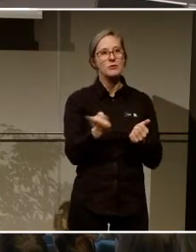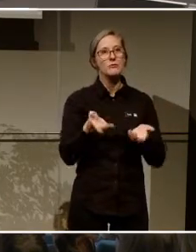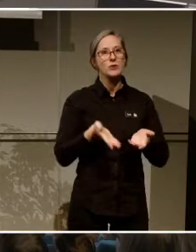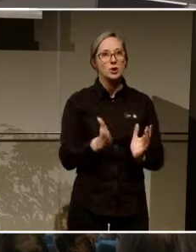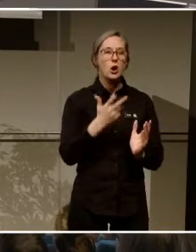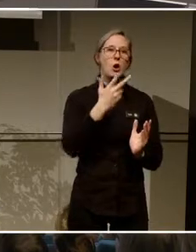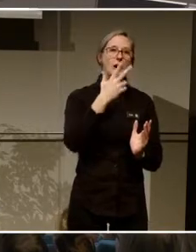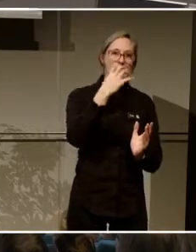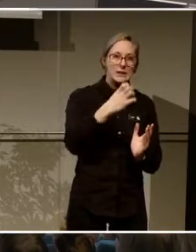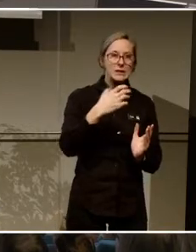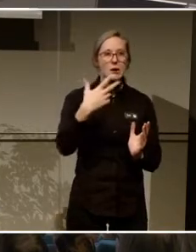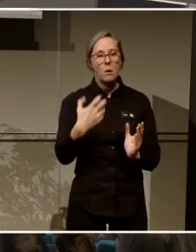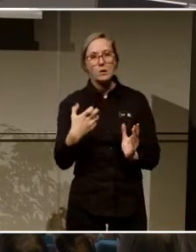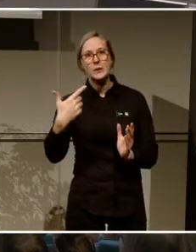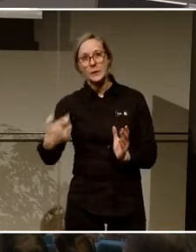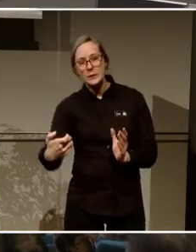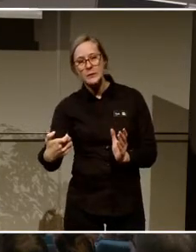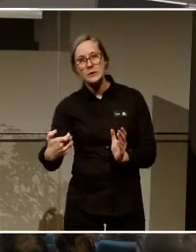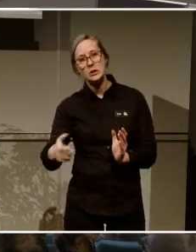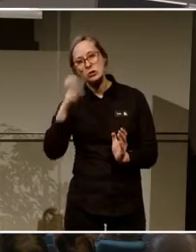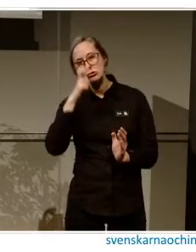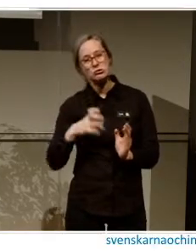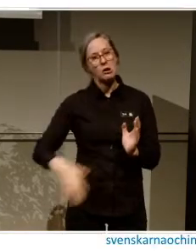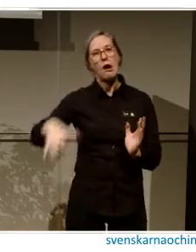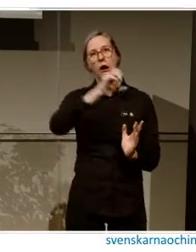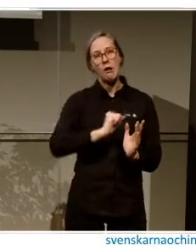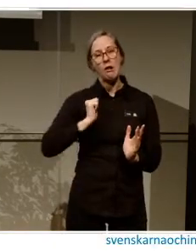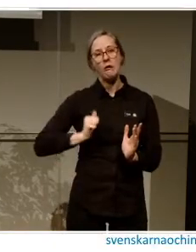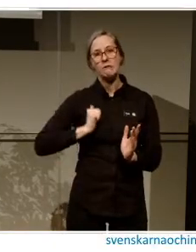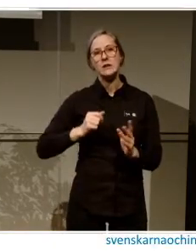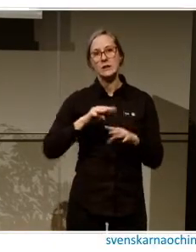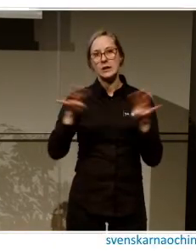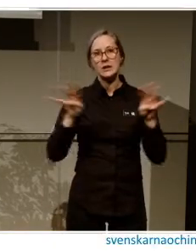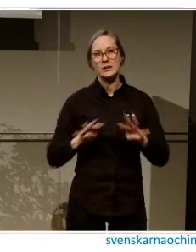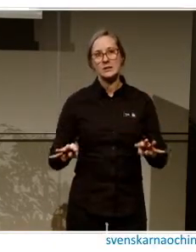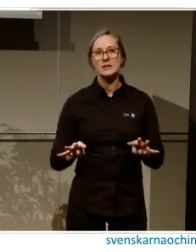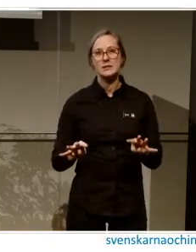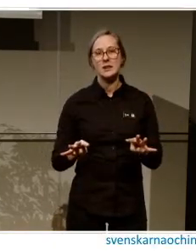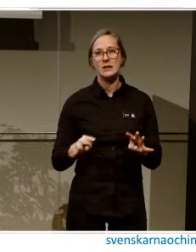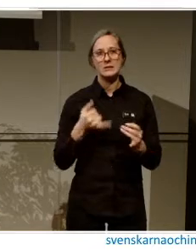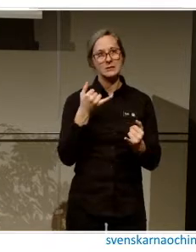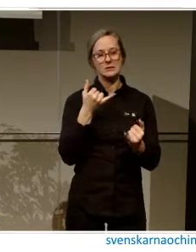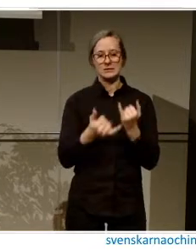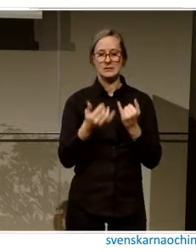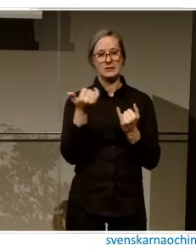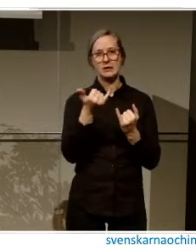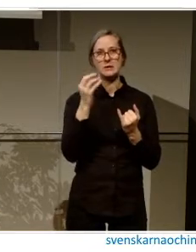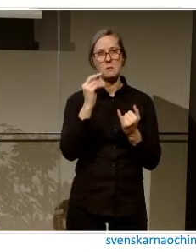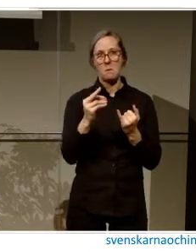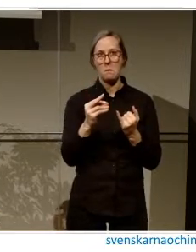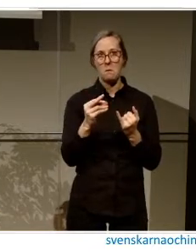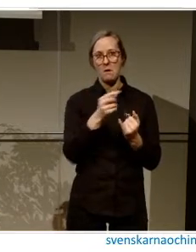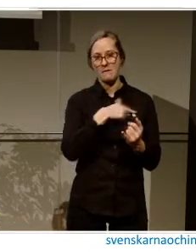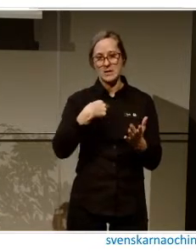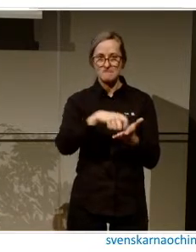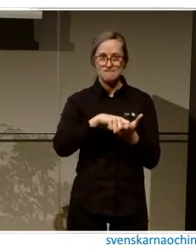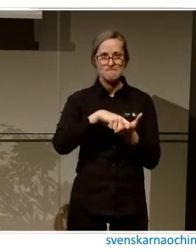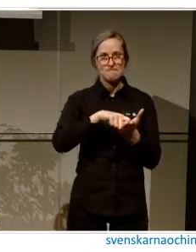80-talisterna, 70-talisterna, det så gott som alla har använt internet de här senaste 10 åren som vi har mätt. Tittar vi sen